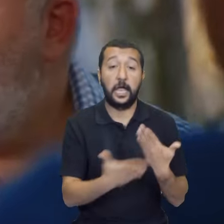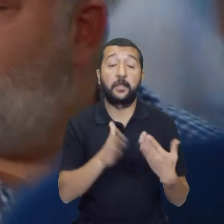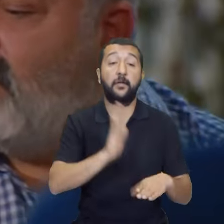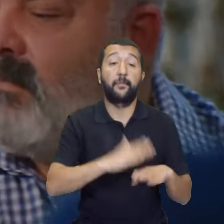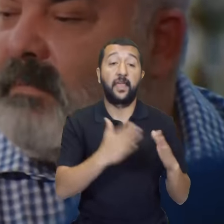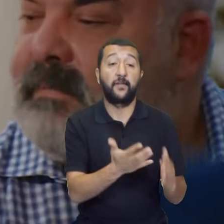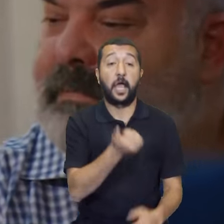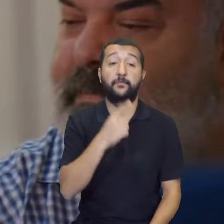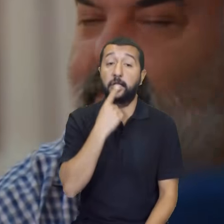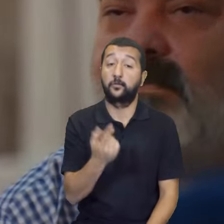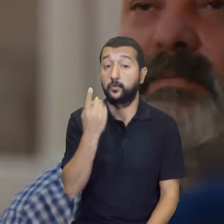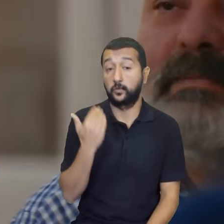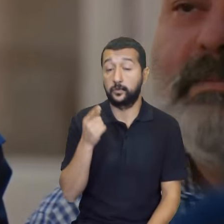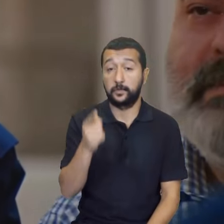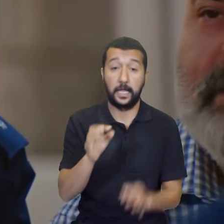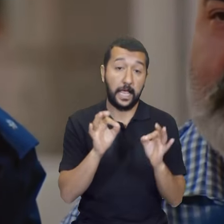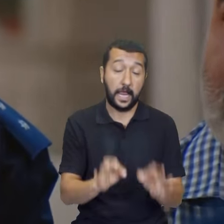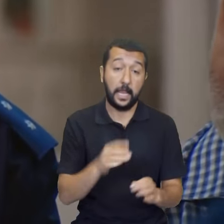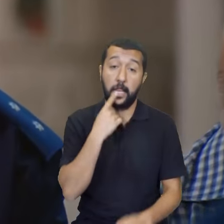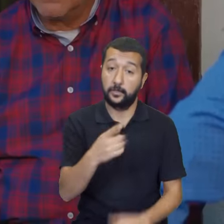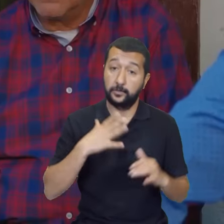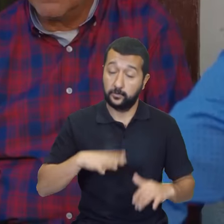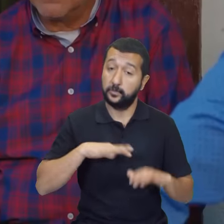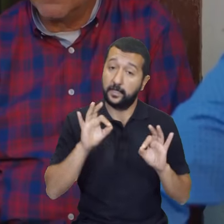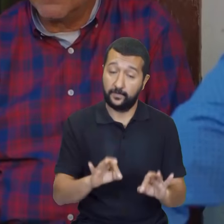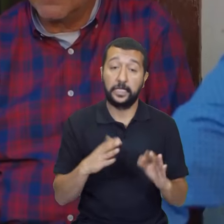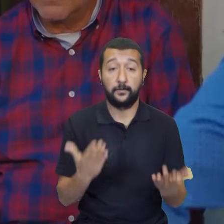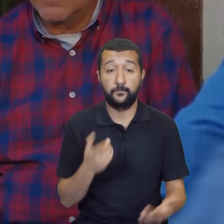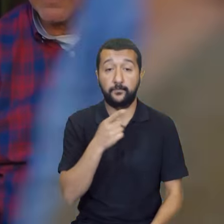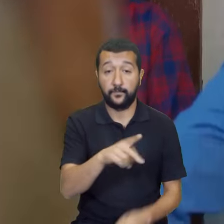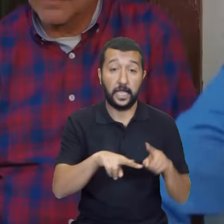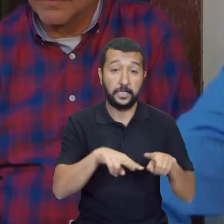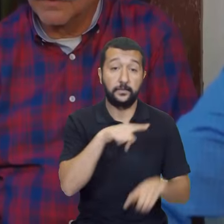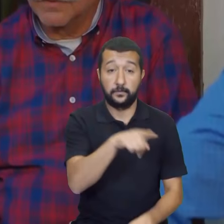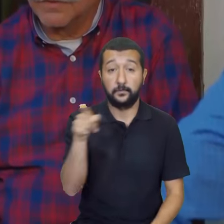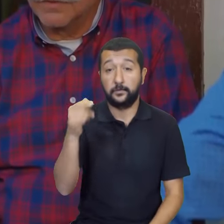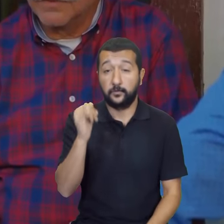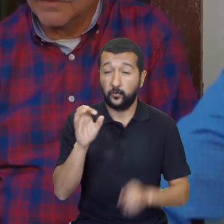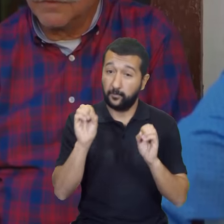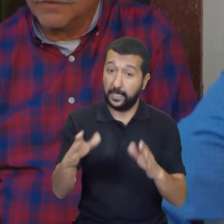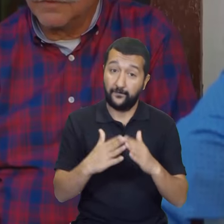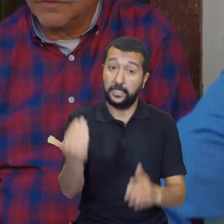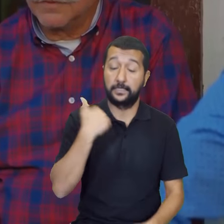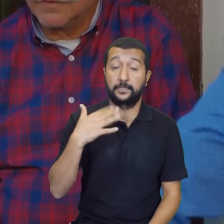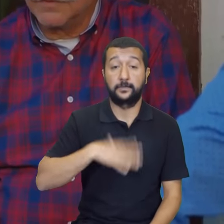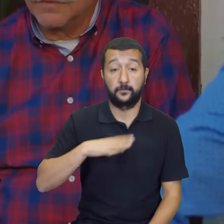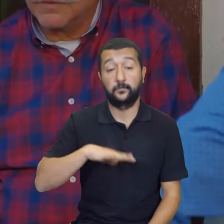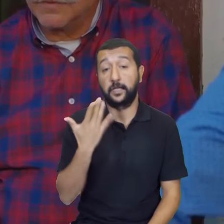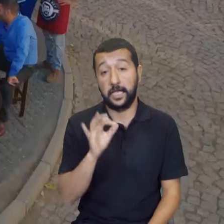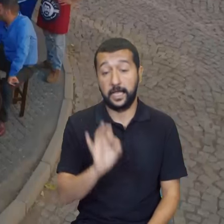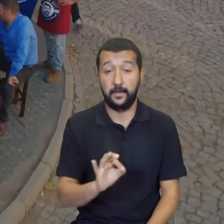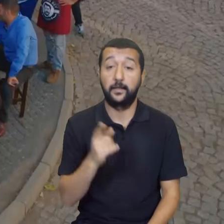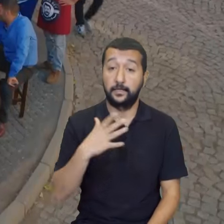etmeyin, eve almayın diyordunuz az önce. Hala da onu istiyoruz. Evet. Ayşen o zibidiyi bırakıp eve dönsün istiyorum